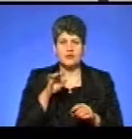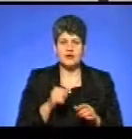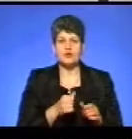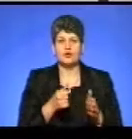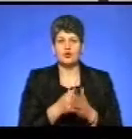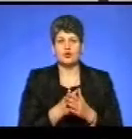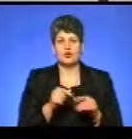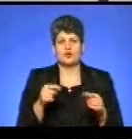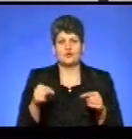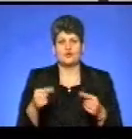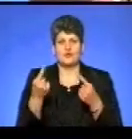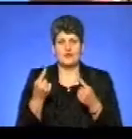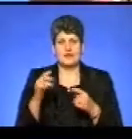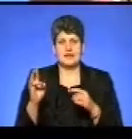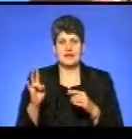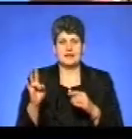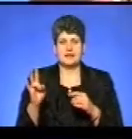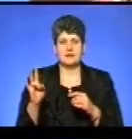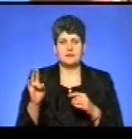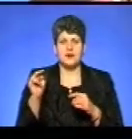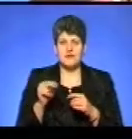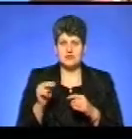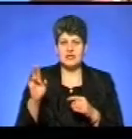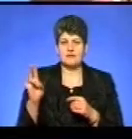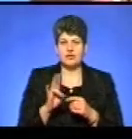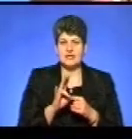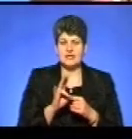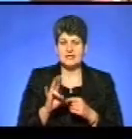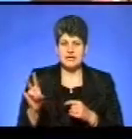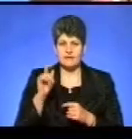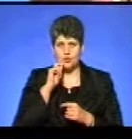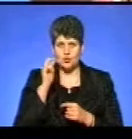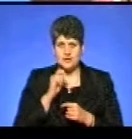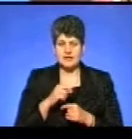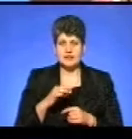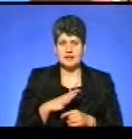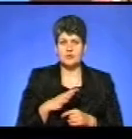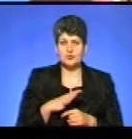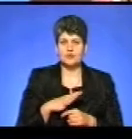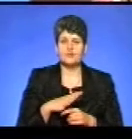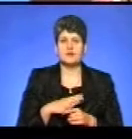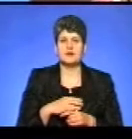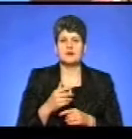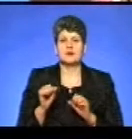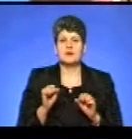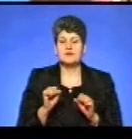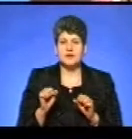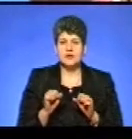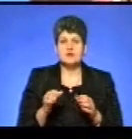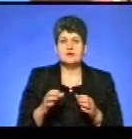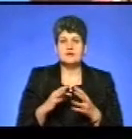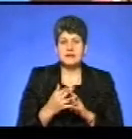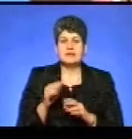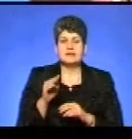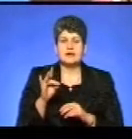Церкви України. Я був настоятелем і є настоятелем церкви у спільній Пресвятої Богородиці в Трибухівцях, яка